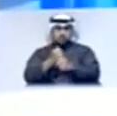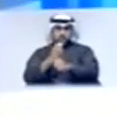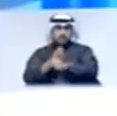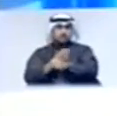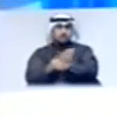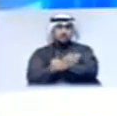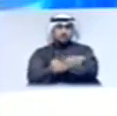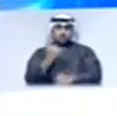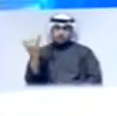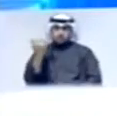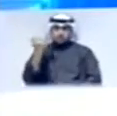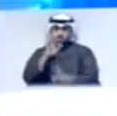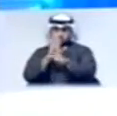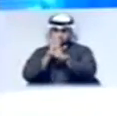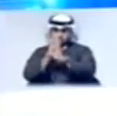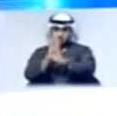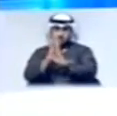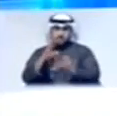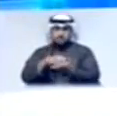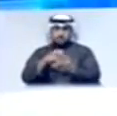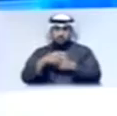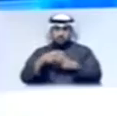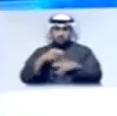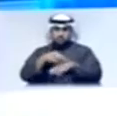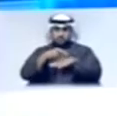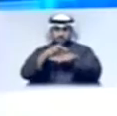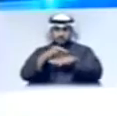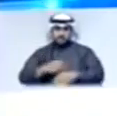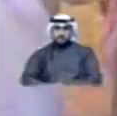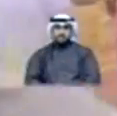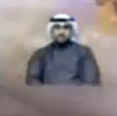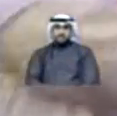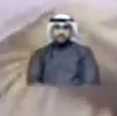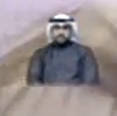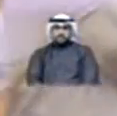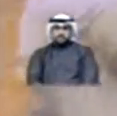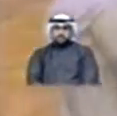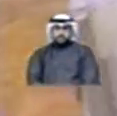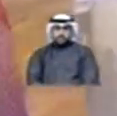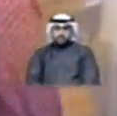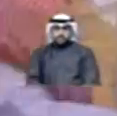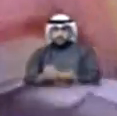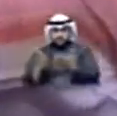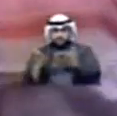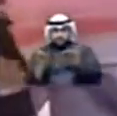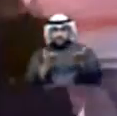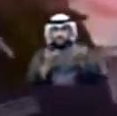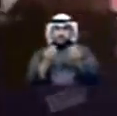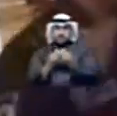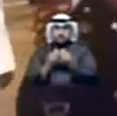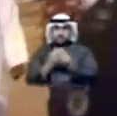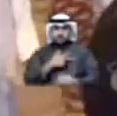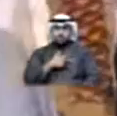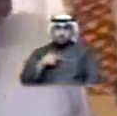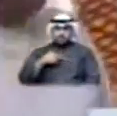مخلصة هدفها الحفاظ على أمن الكويت وأمان مواطنيها. تحت رعاية وحضور معالي نائب رئيس مجلس